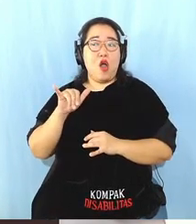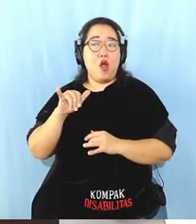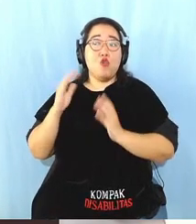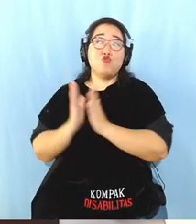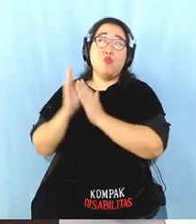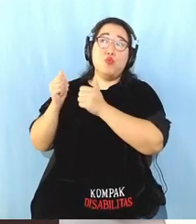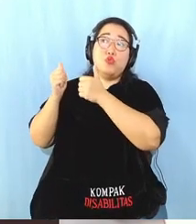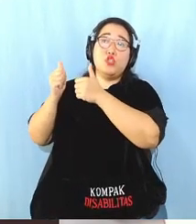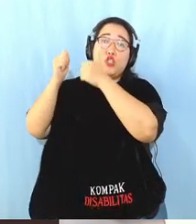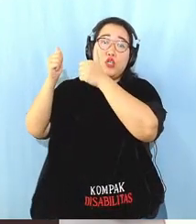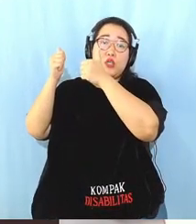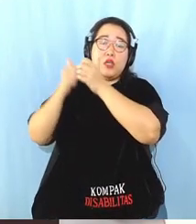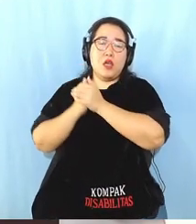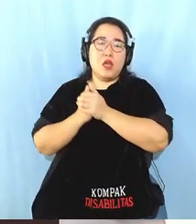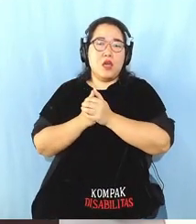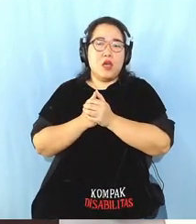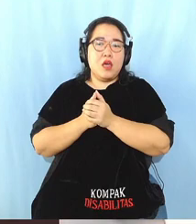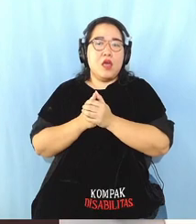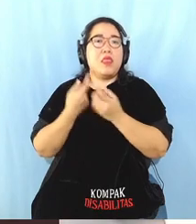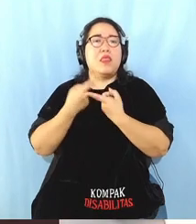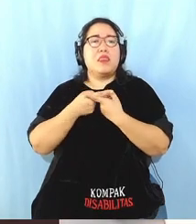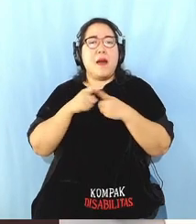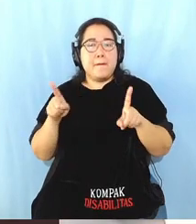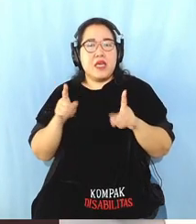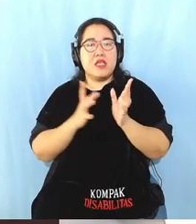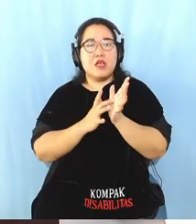orang-orang yang mengelu-elukan dia.